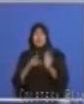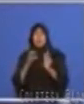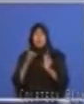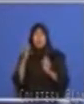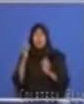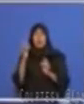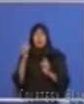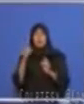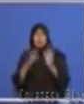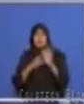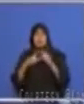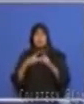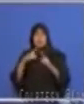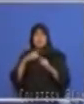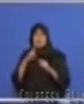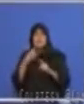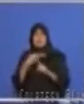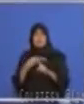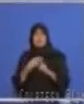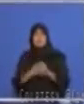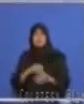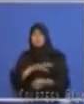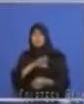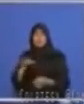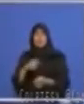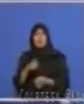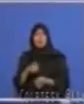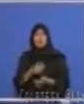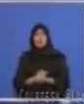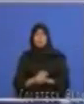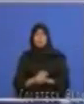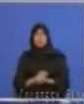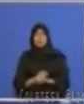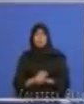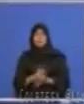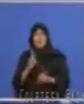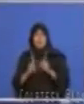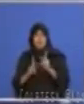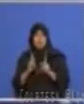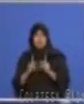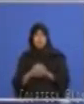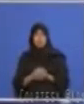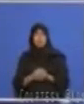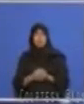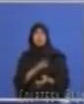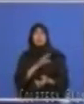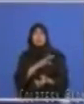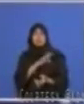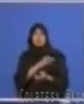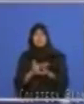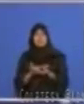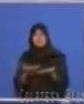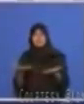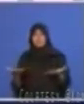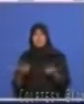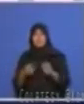ya Saya kira itu normatif itu jika Gubernur itu masih welcome untuk